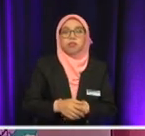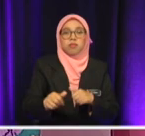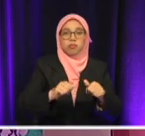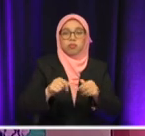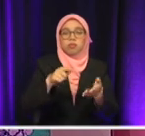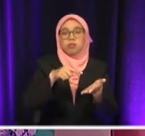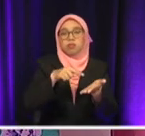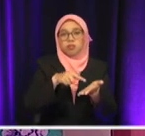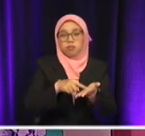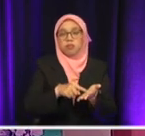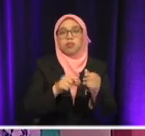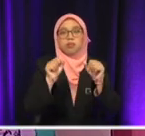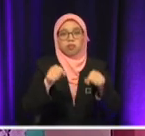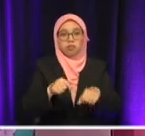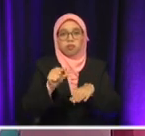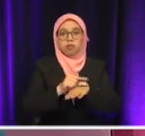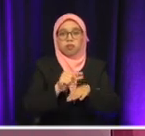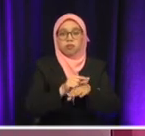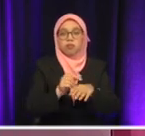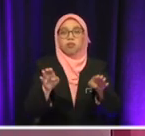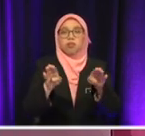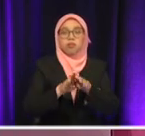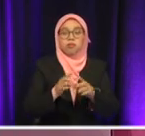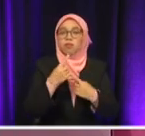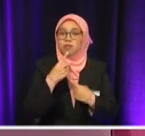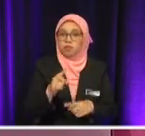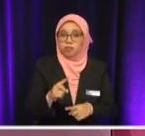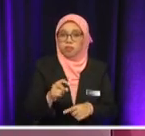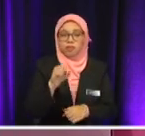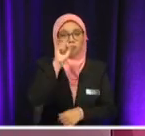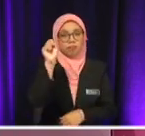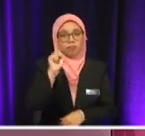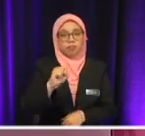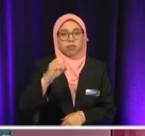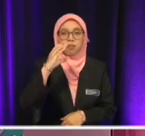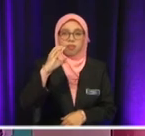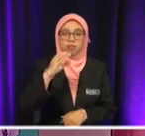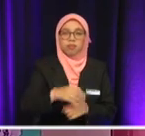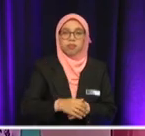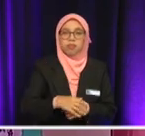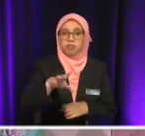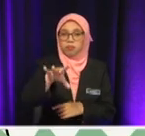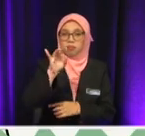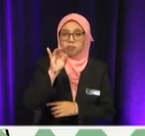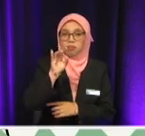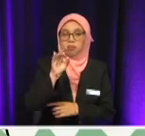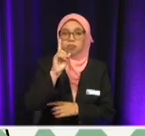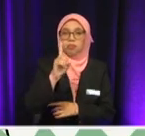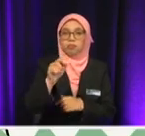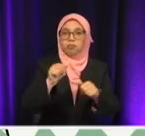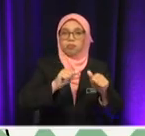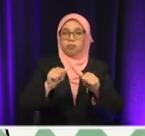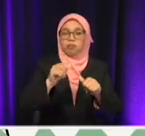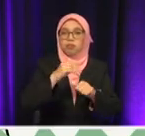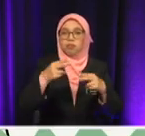ditulis sebagai jawapan kamu. Okey, soalan C, pilih 1 aktiviti di 2B dan